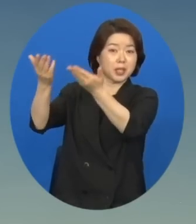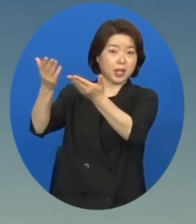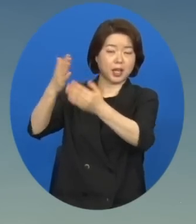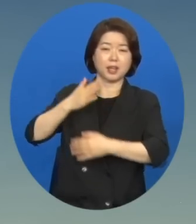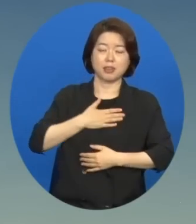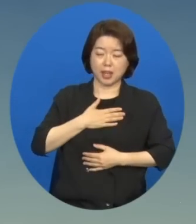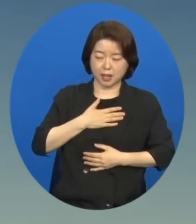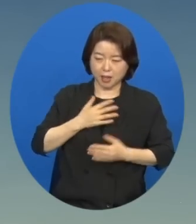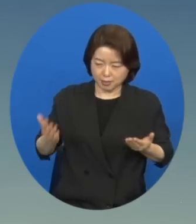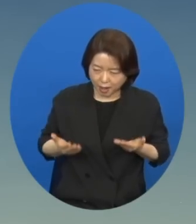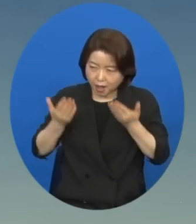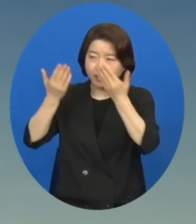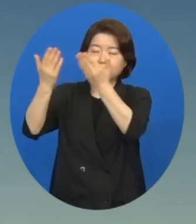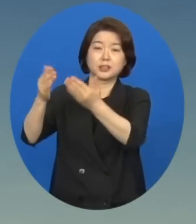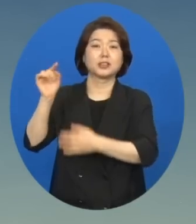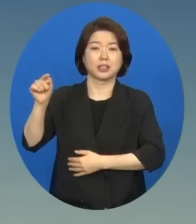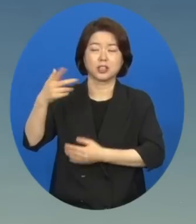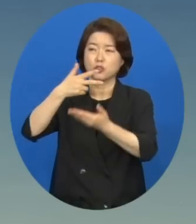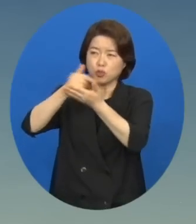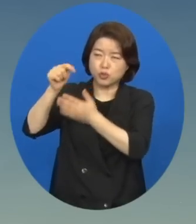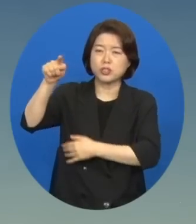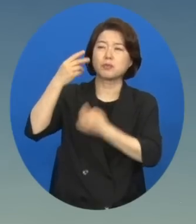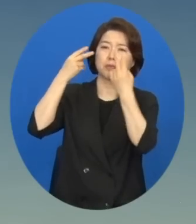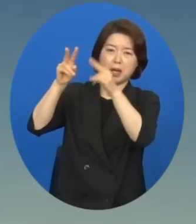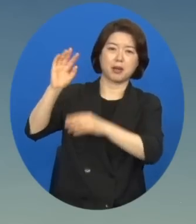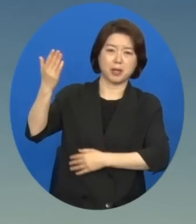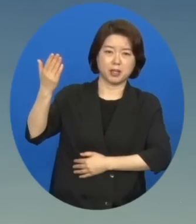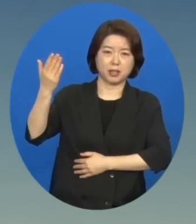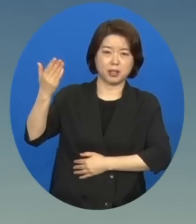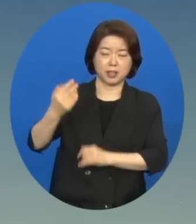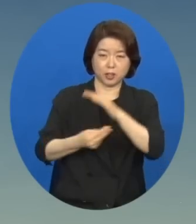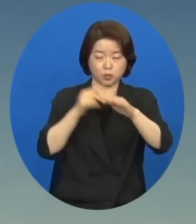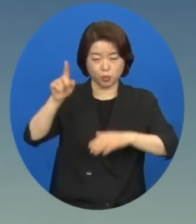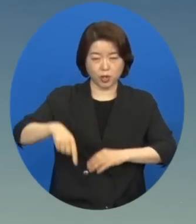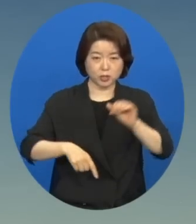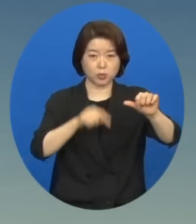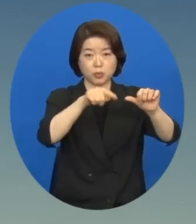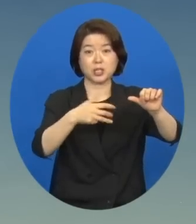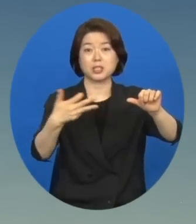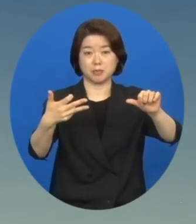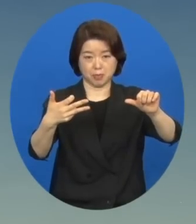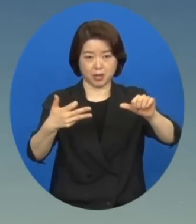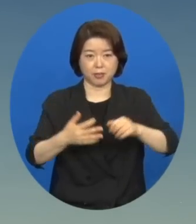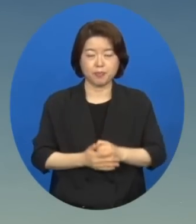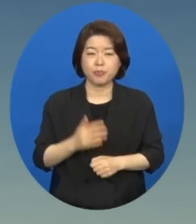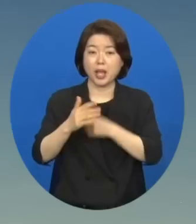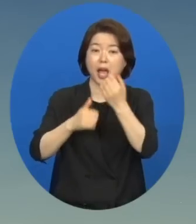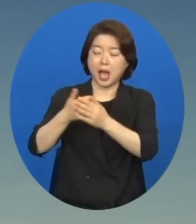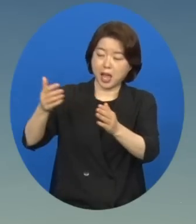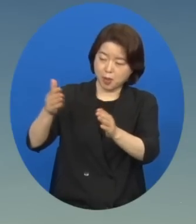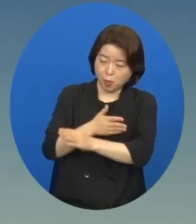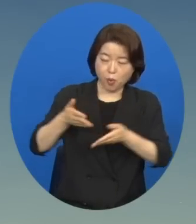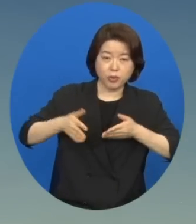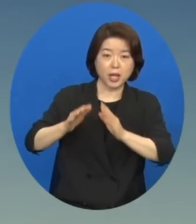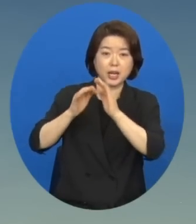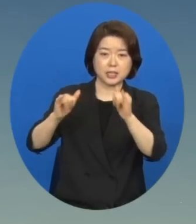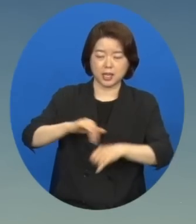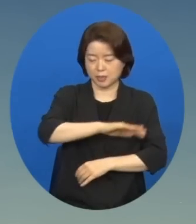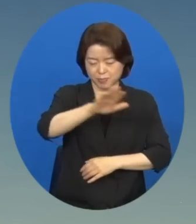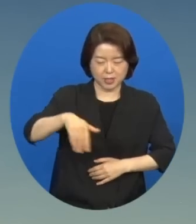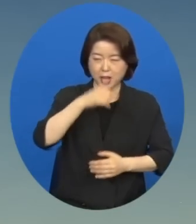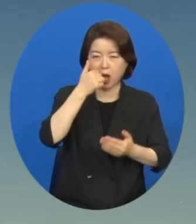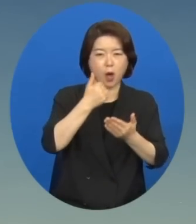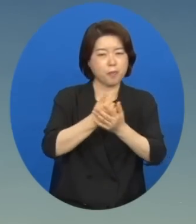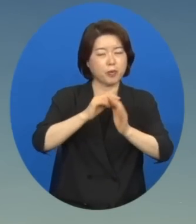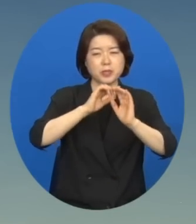내가 내어드리는 것입니다. 그게 바로 요한일서 5장 18절입니다. 하나님께로부터 난 자는 다 범죄하지